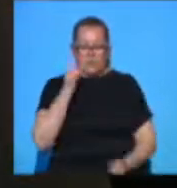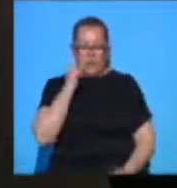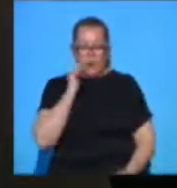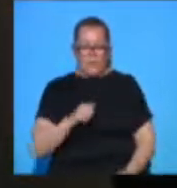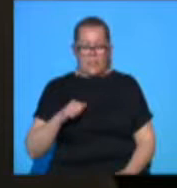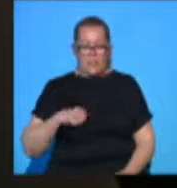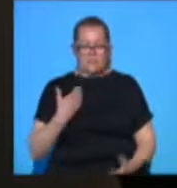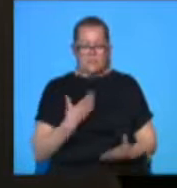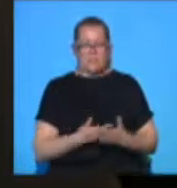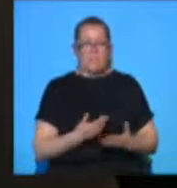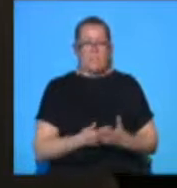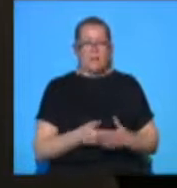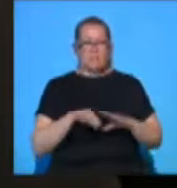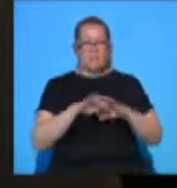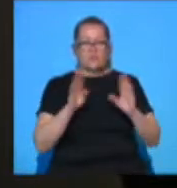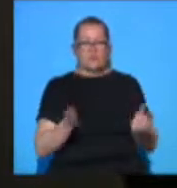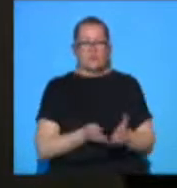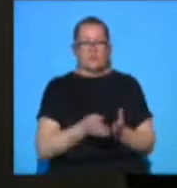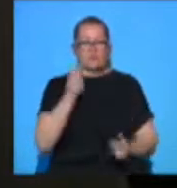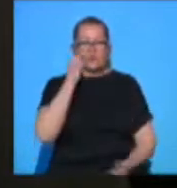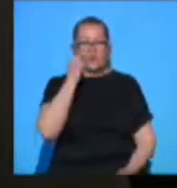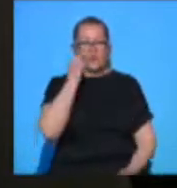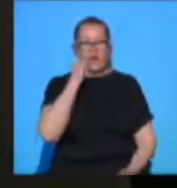publicul. Shakespeare este unul dintre,